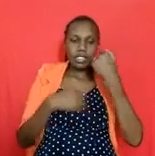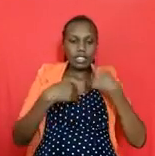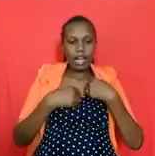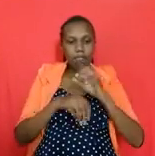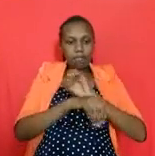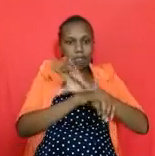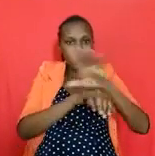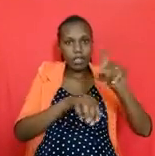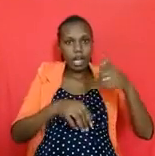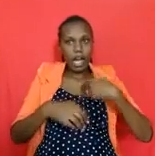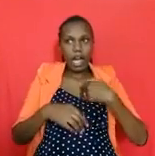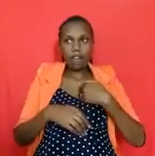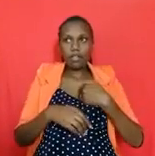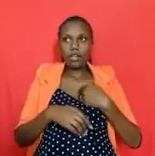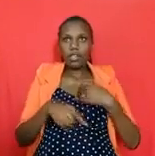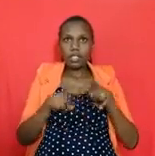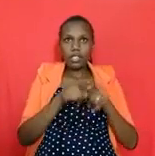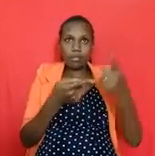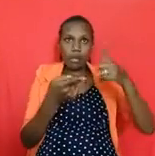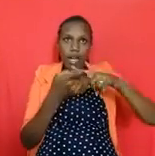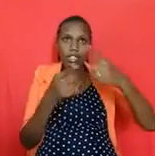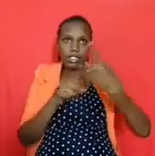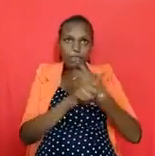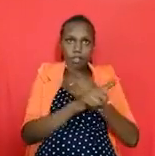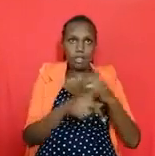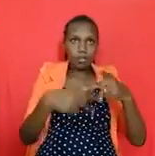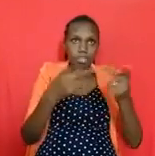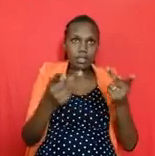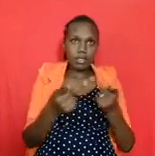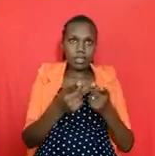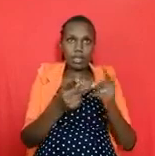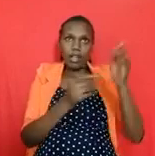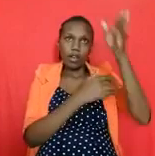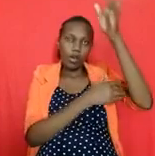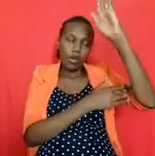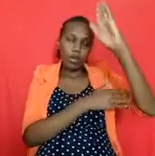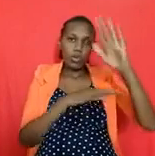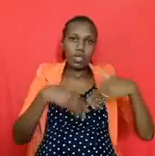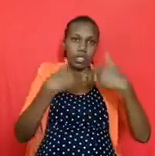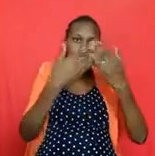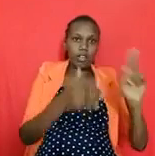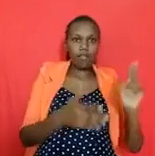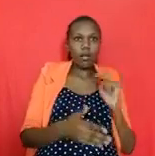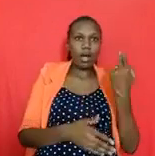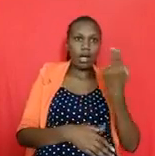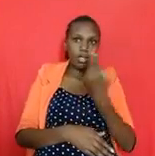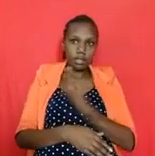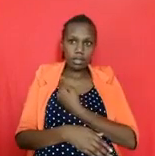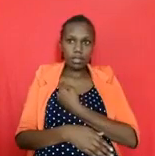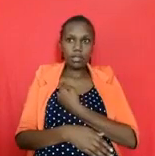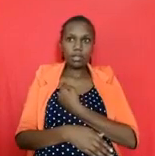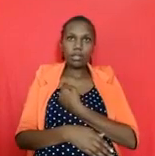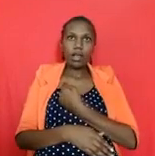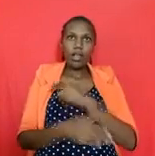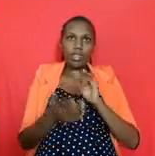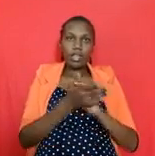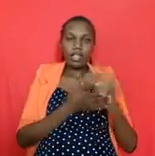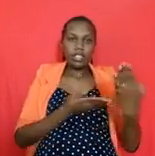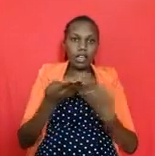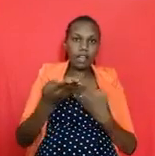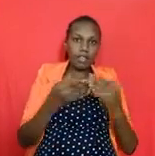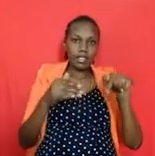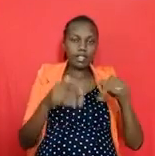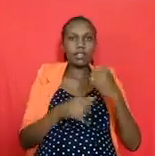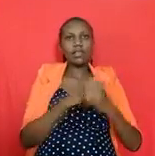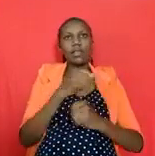ni ukurura muno na ni ururite kundu kumwe ngai ni egutucokeria utungata ucio mwaka